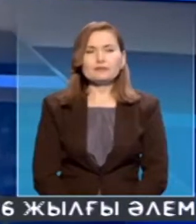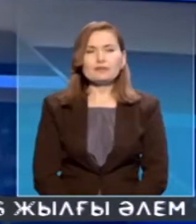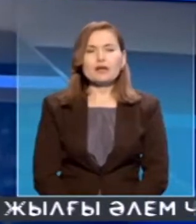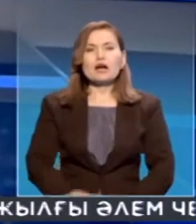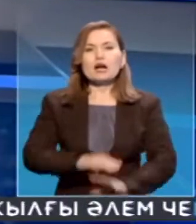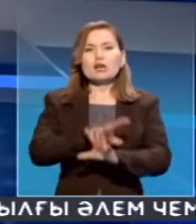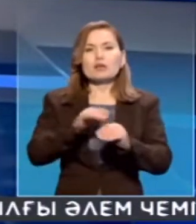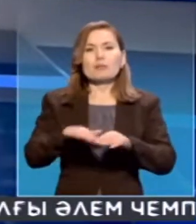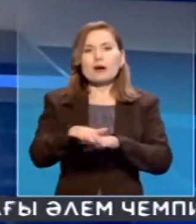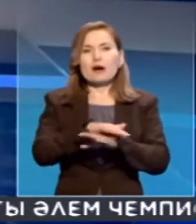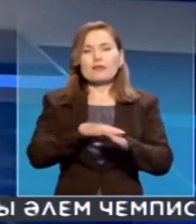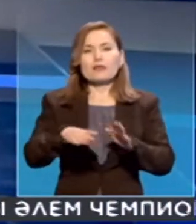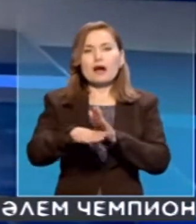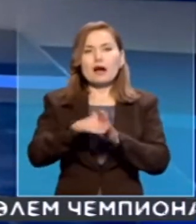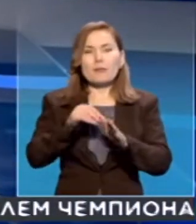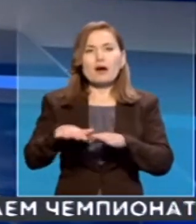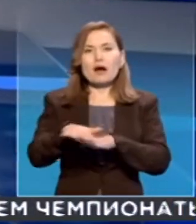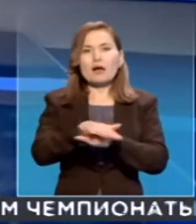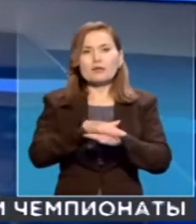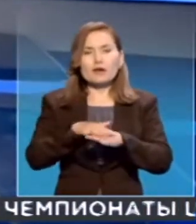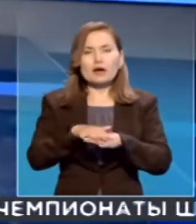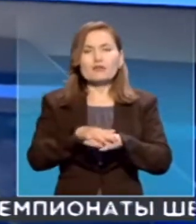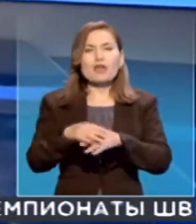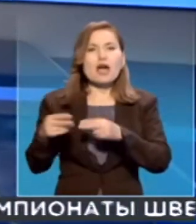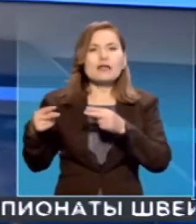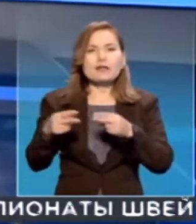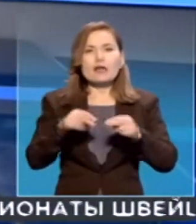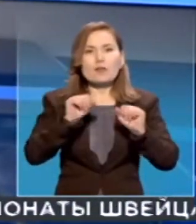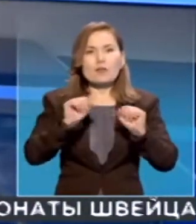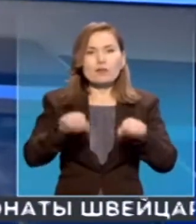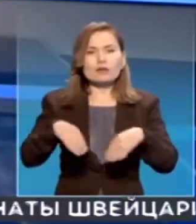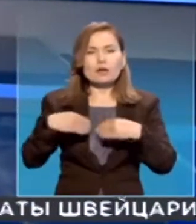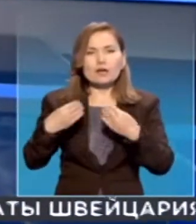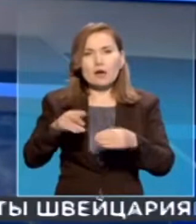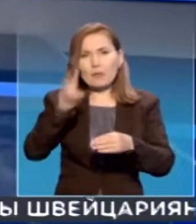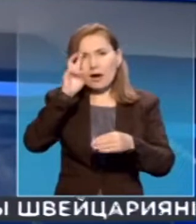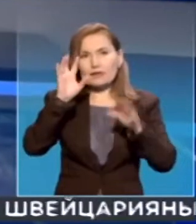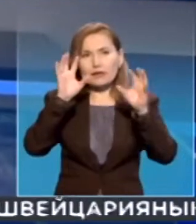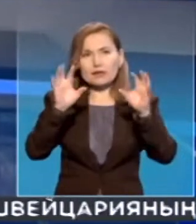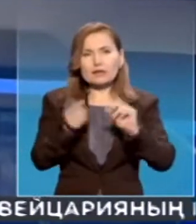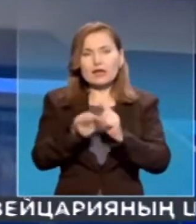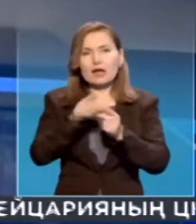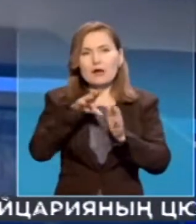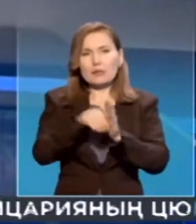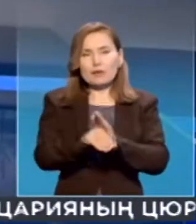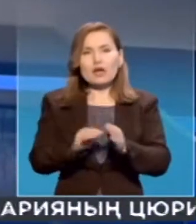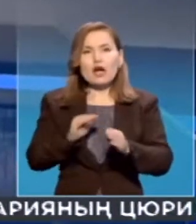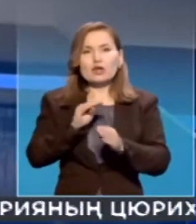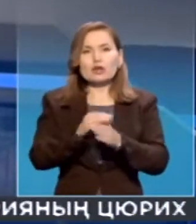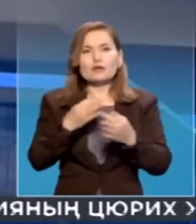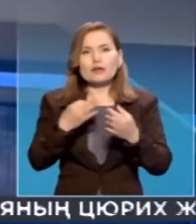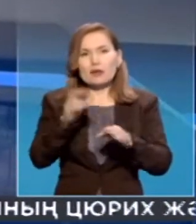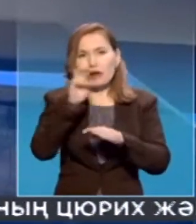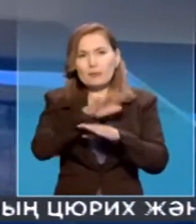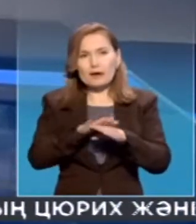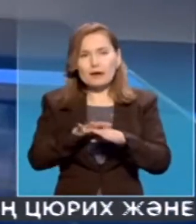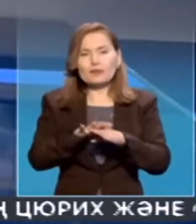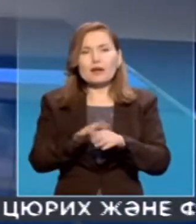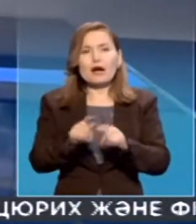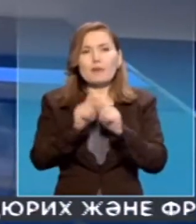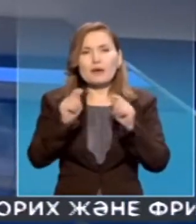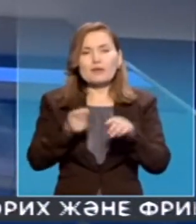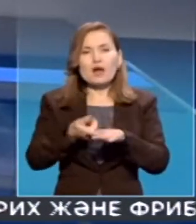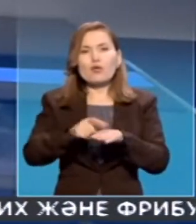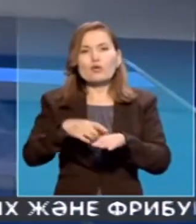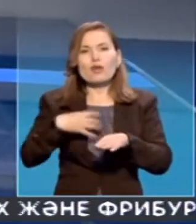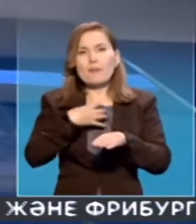Жалпы халықтық референдум халыққа тең мүмкіндіктер береді. Ата заңға енгізілетін түзетулер мен толықтырулар демократиялық мемлекет қалыптастырудағы